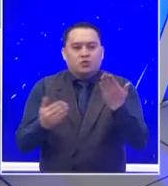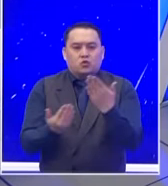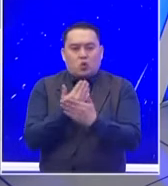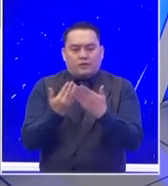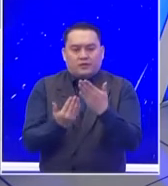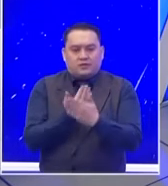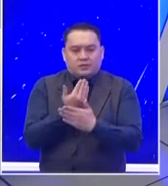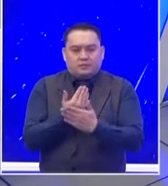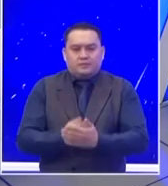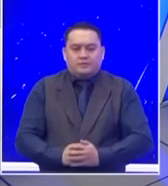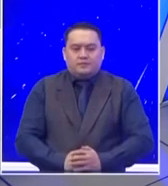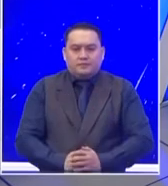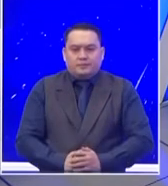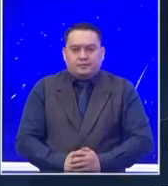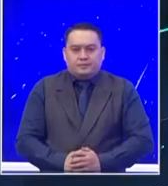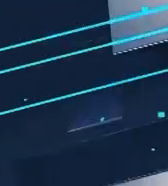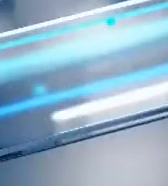выпуск. Смотрите далее.